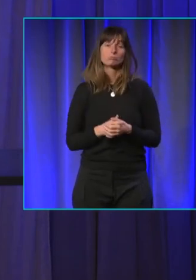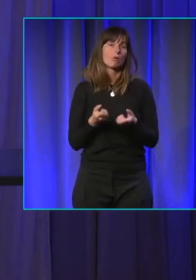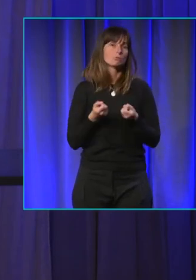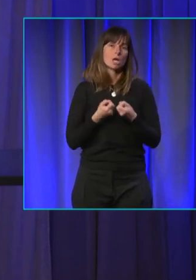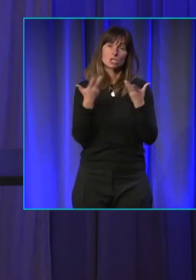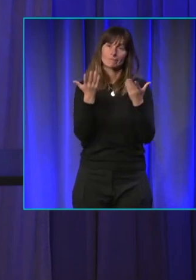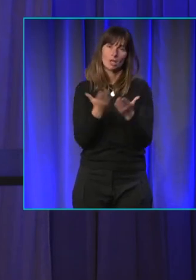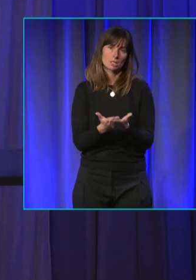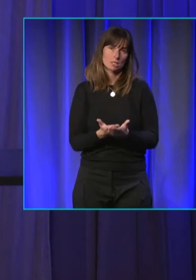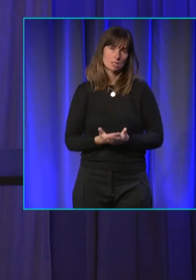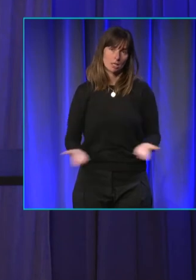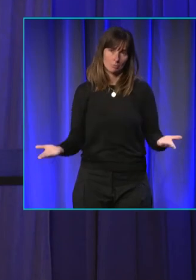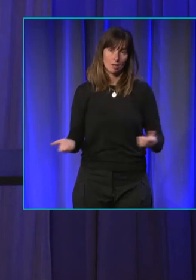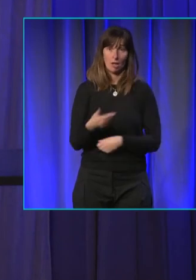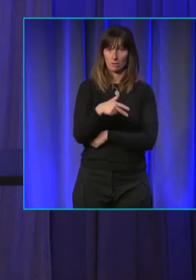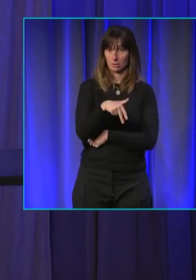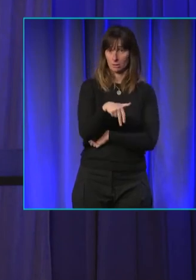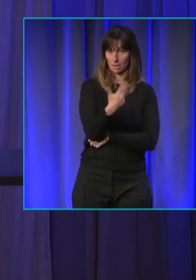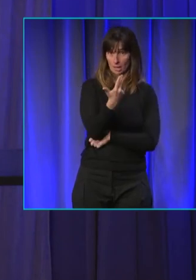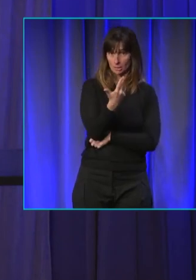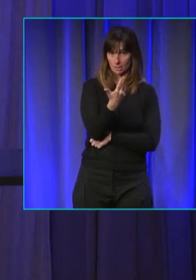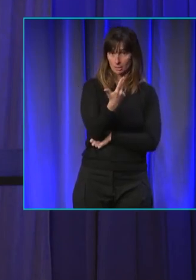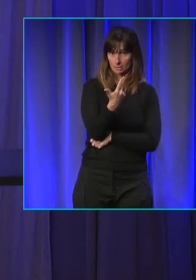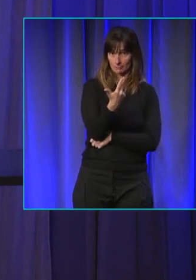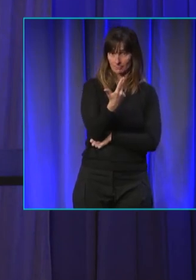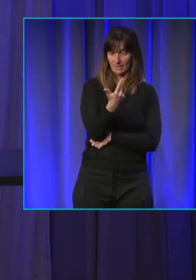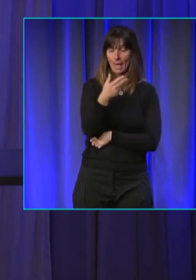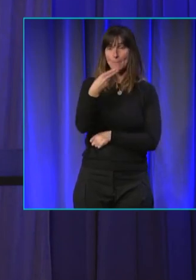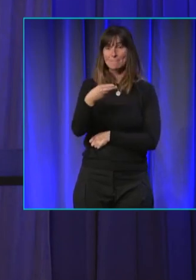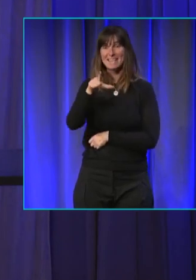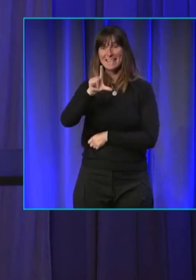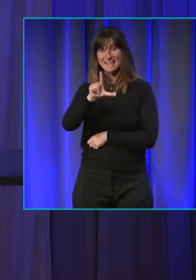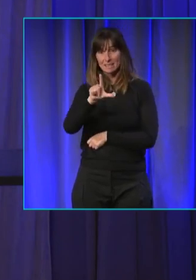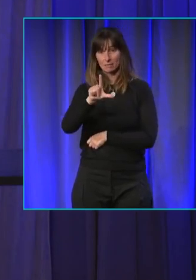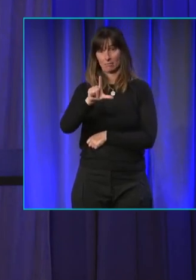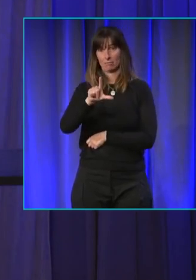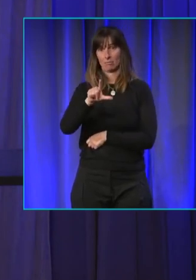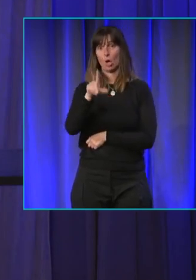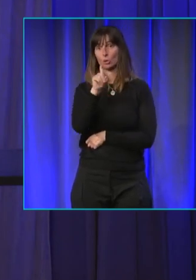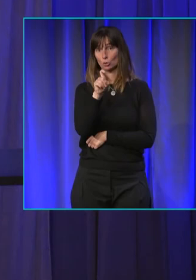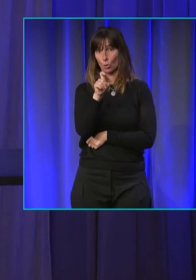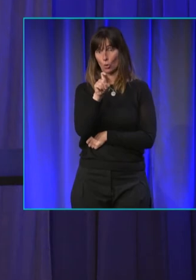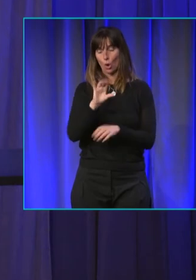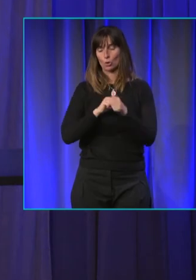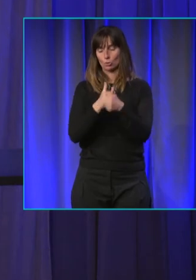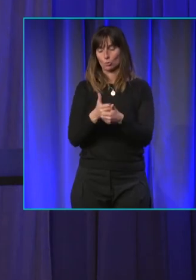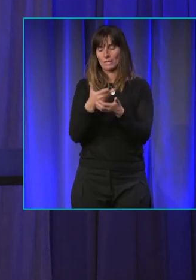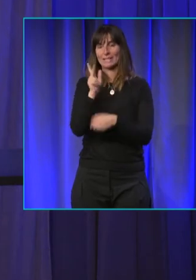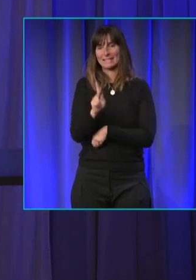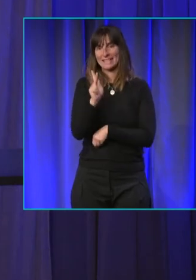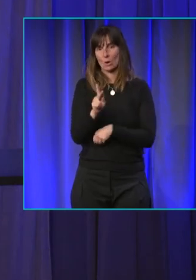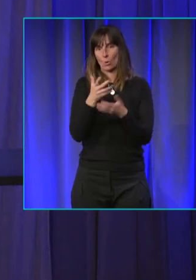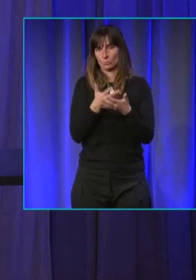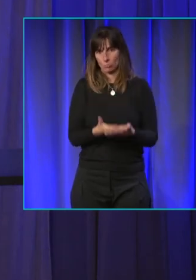très simple, c'est 13 millilitres d'eau par kilogramme de poids de corps et